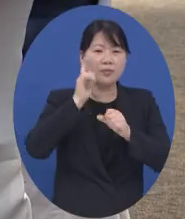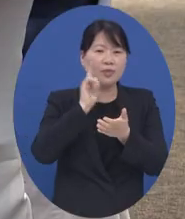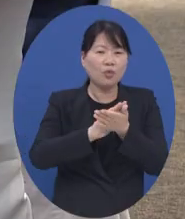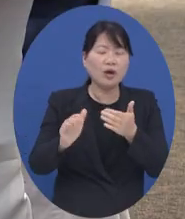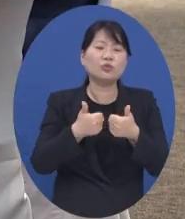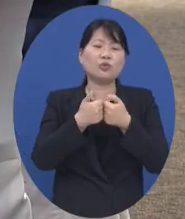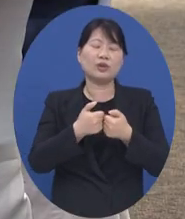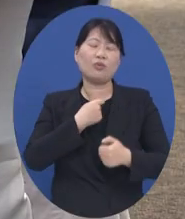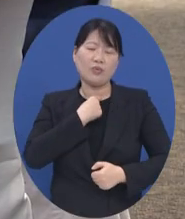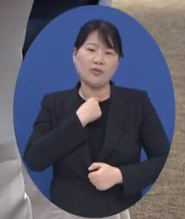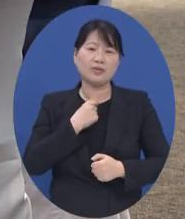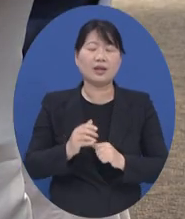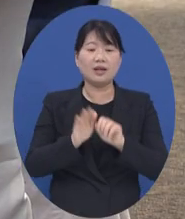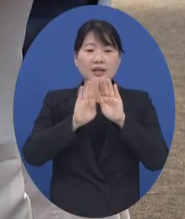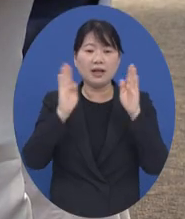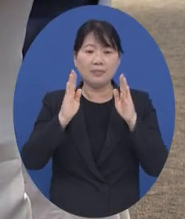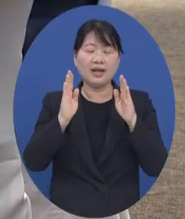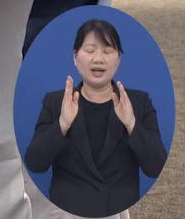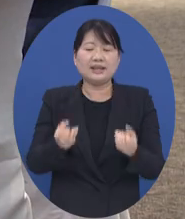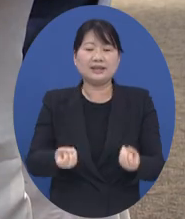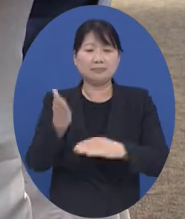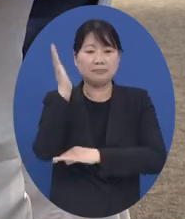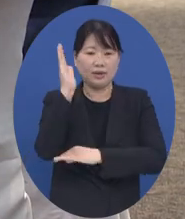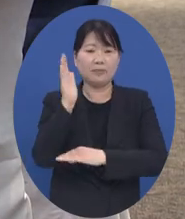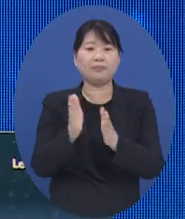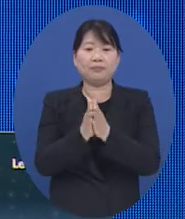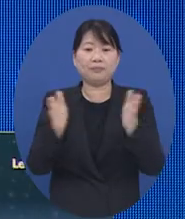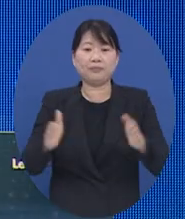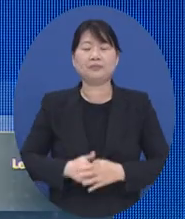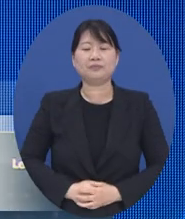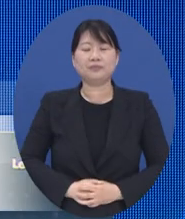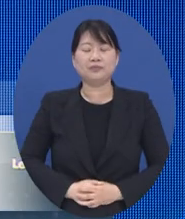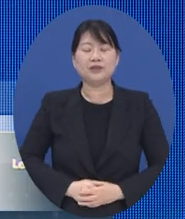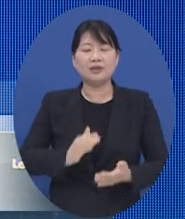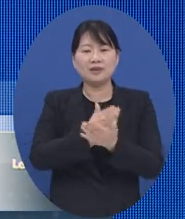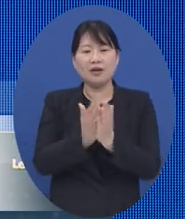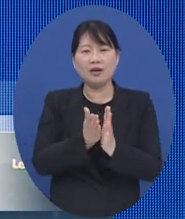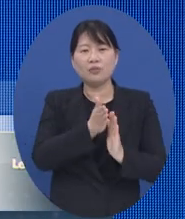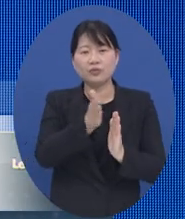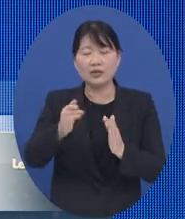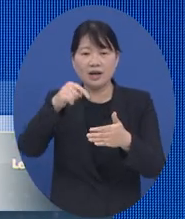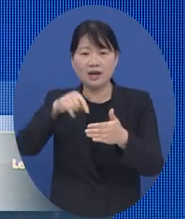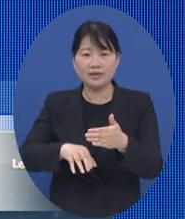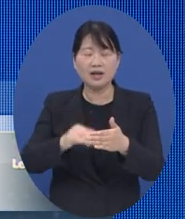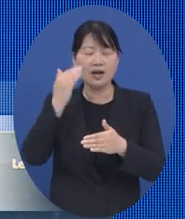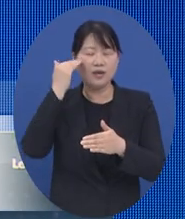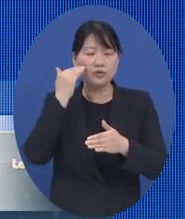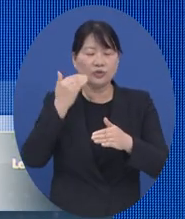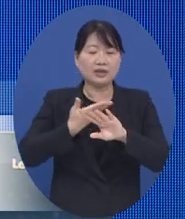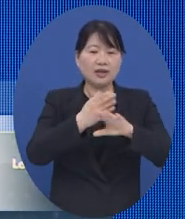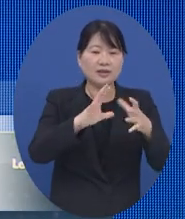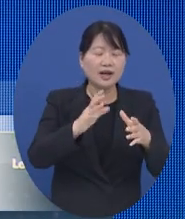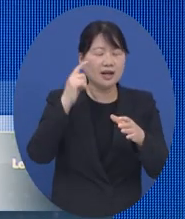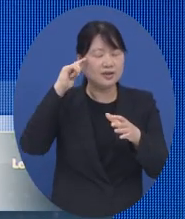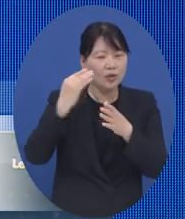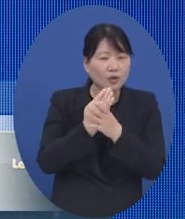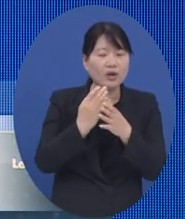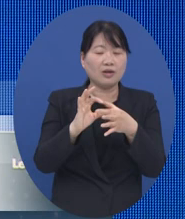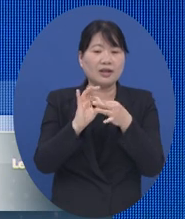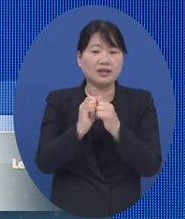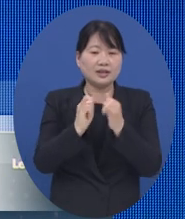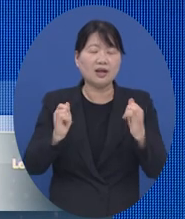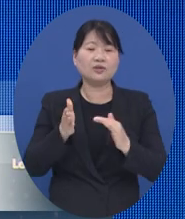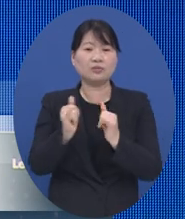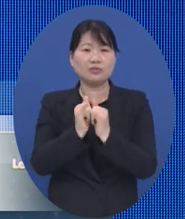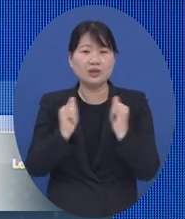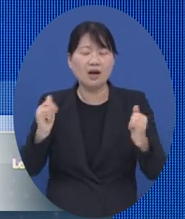되길 바란다며 개막식 포문을 열었습니다. 다양한 분야의 국내외 석학과 전문가